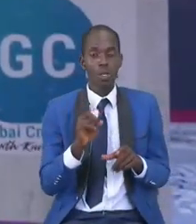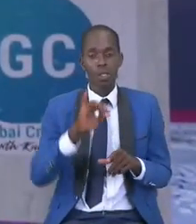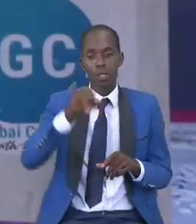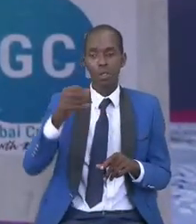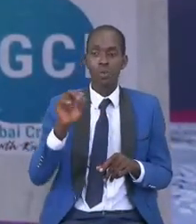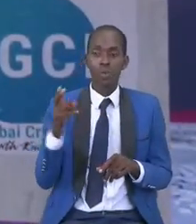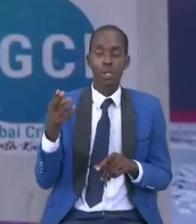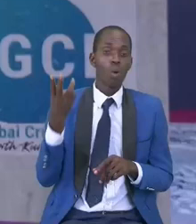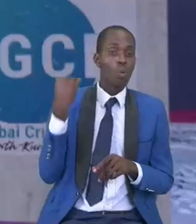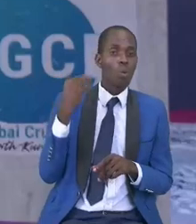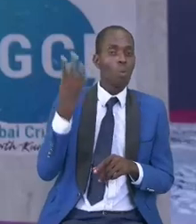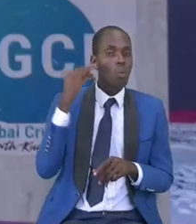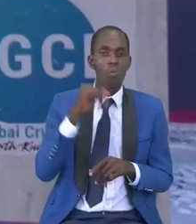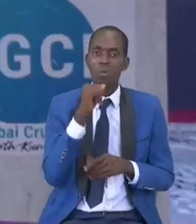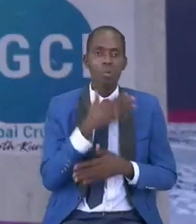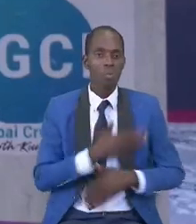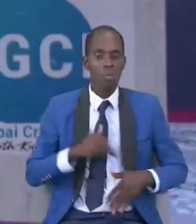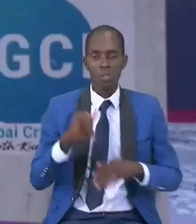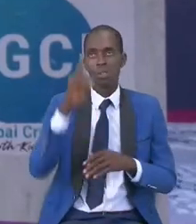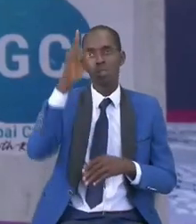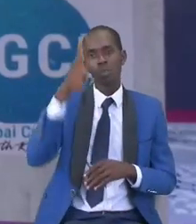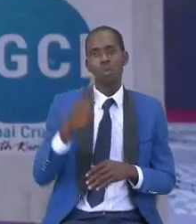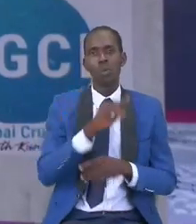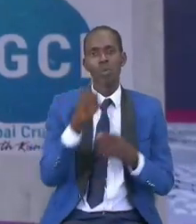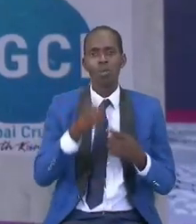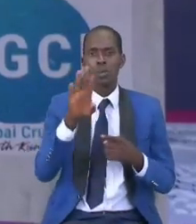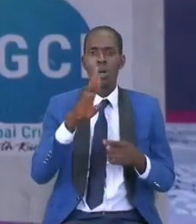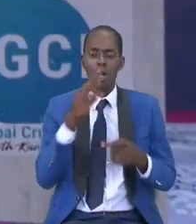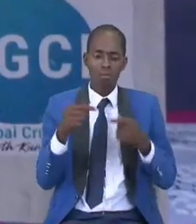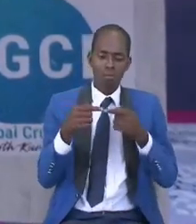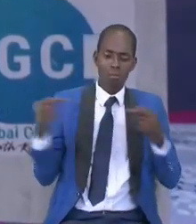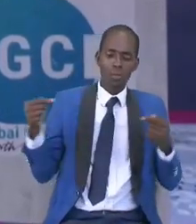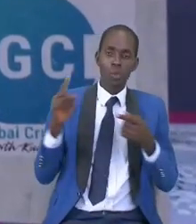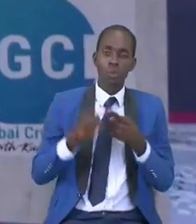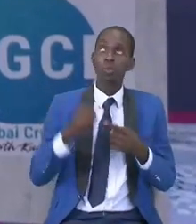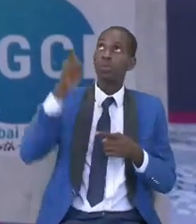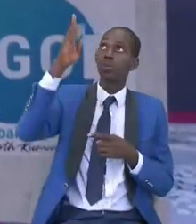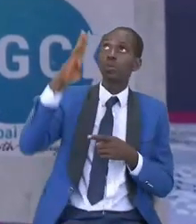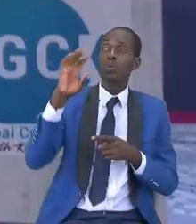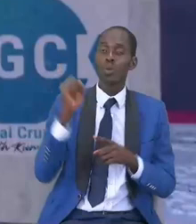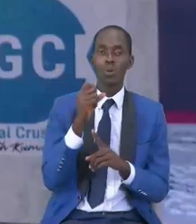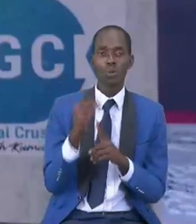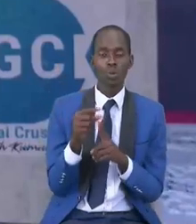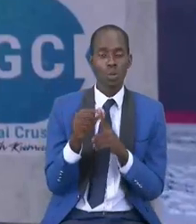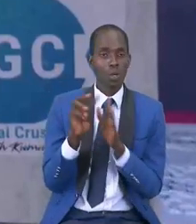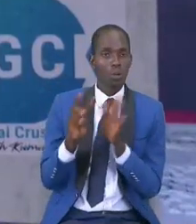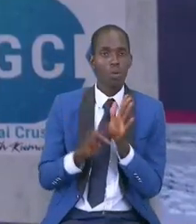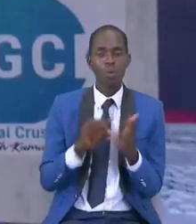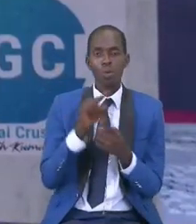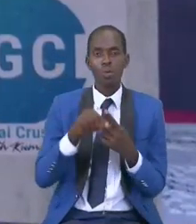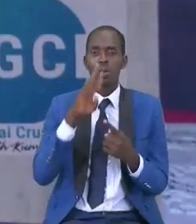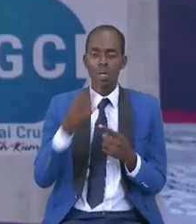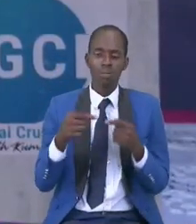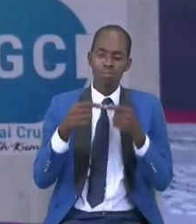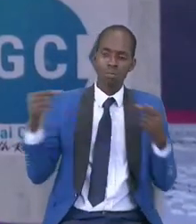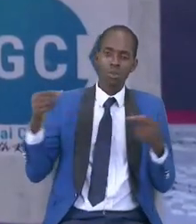C'était l'état dans lequel Jonas était. Il ne pouvait pas plaire à Dieu. Quand tu es charnel, quand tu t'opposes à Dieu, quand tu es contre la volonté de Dieu, quand tu es